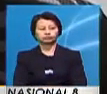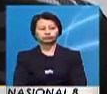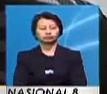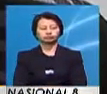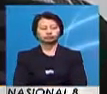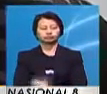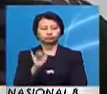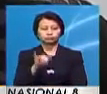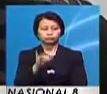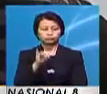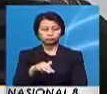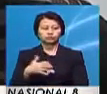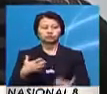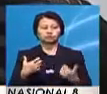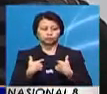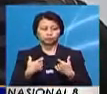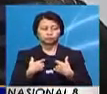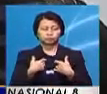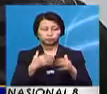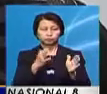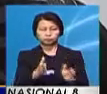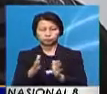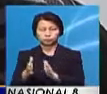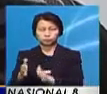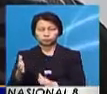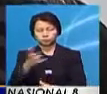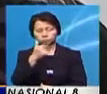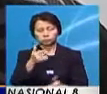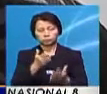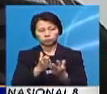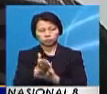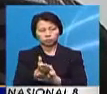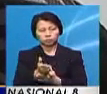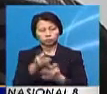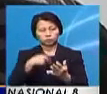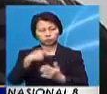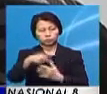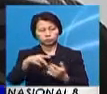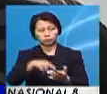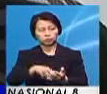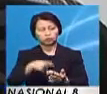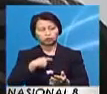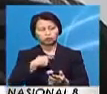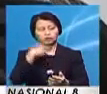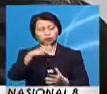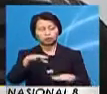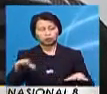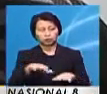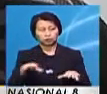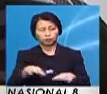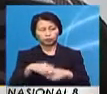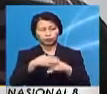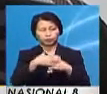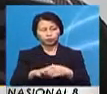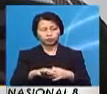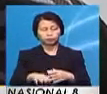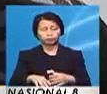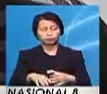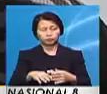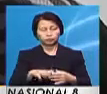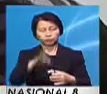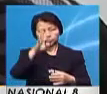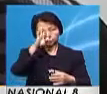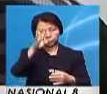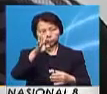memang kita ada perancangan sebab melalui JCM ini, kita akan buat talent scouting. Lepas talent scouting, mereka